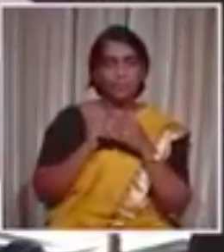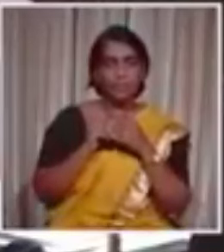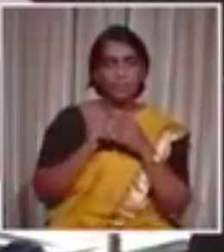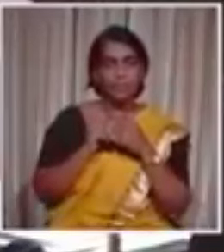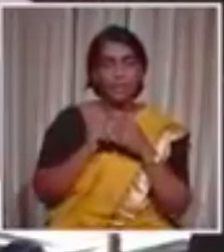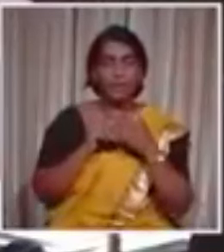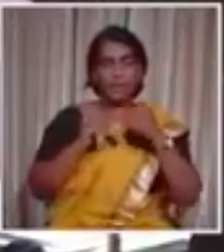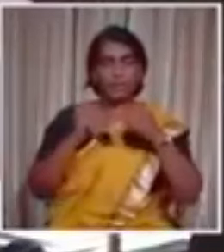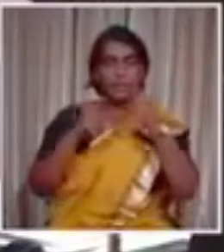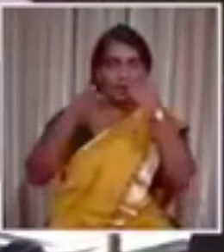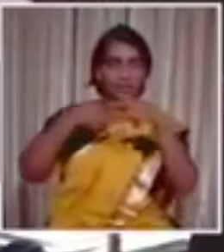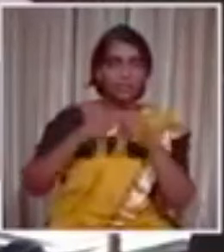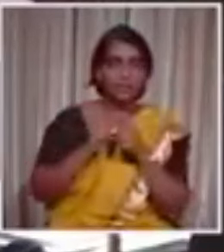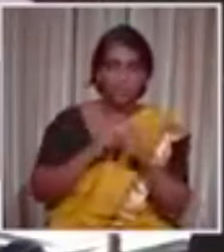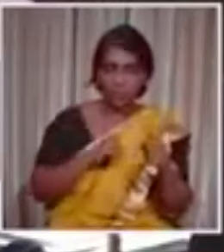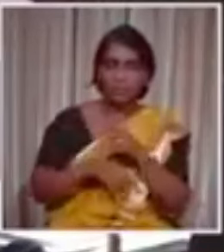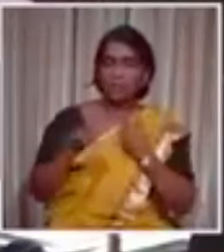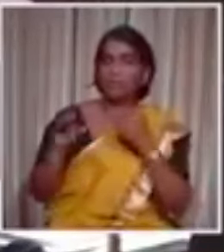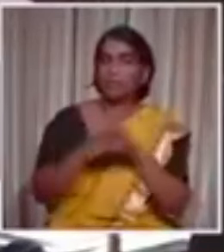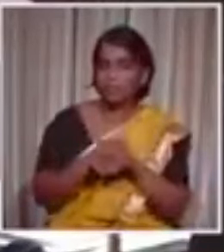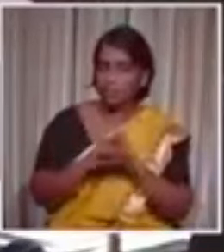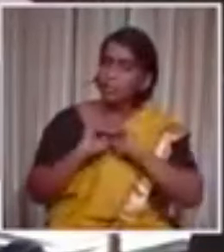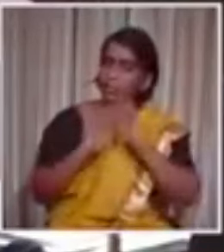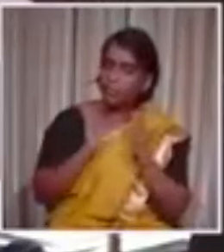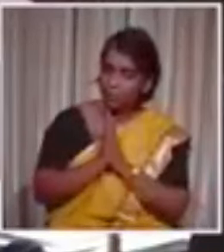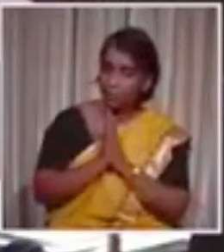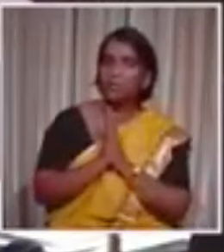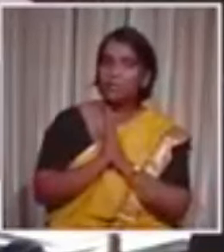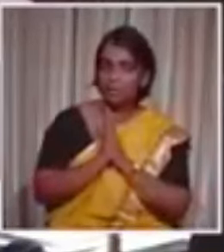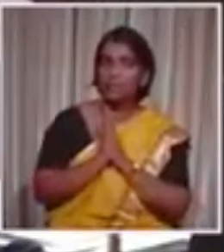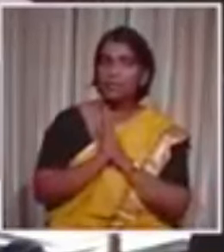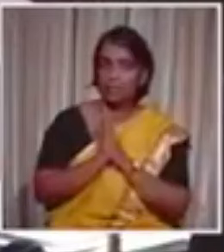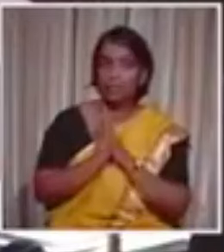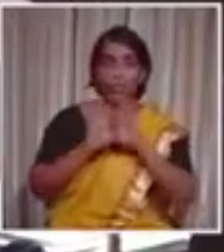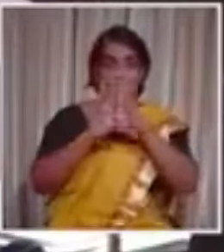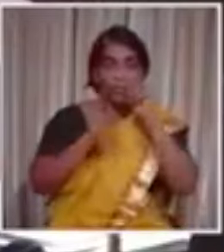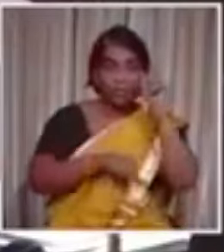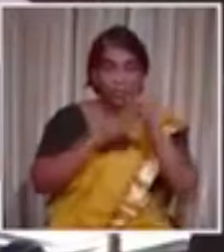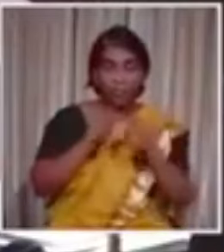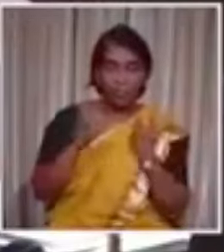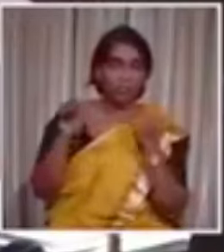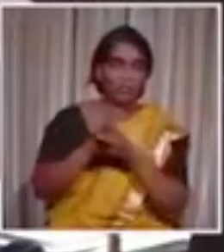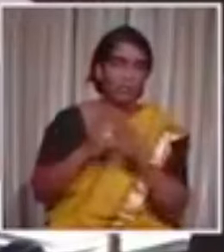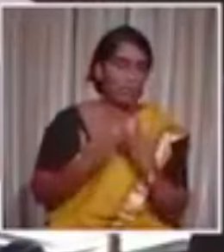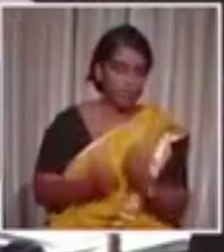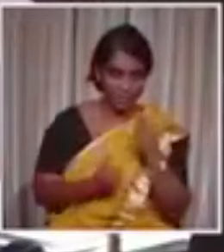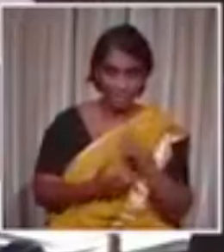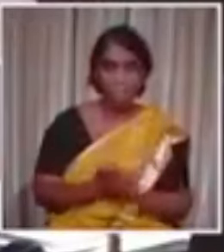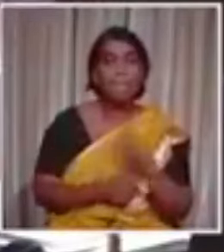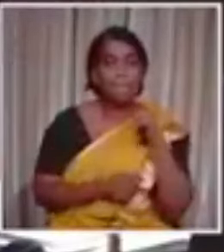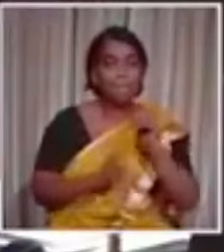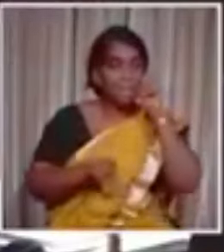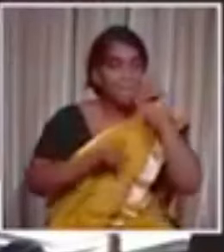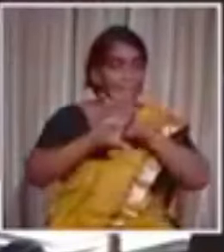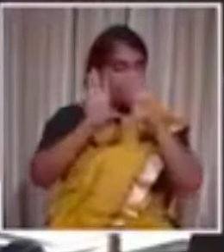කාර්යක්ෂමභාවය, මැදිහත්වීම මේ සියල්ල සහිත පොදු ජනයාගේ මැදිහත්වීමක් අවශ්‍යයි. ඒ පොදු